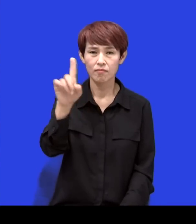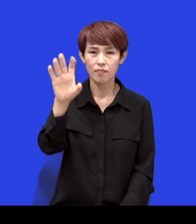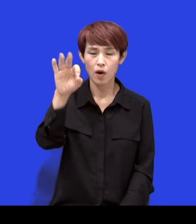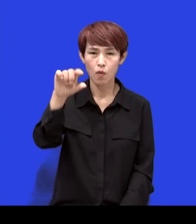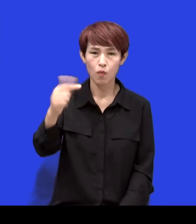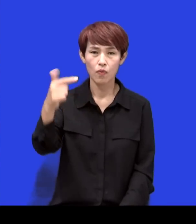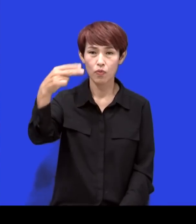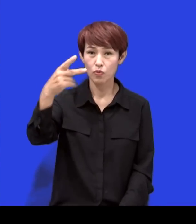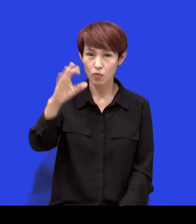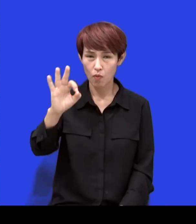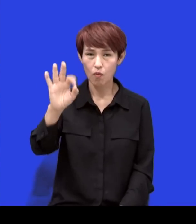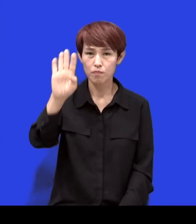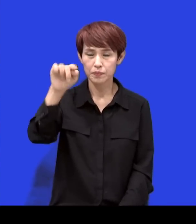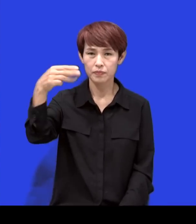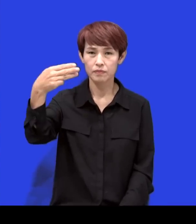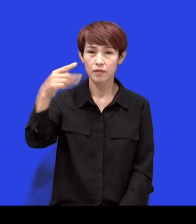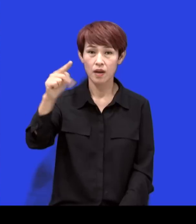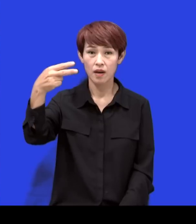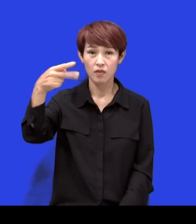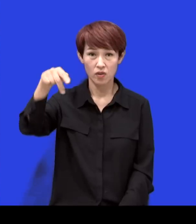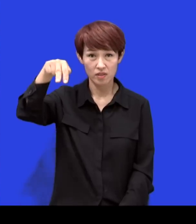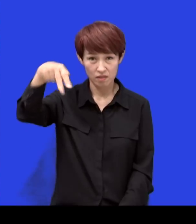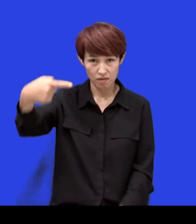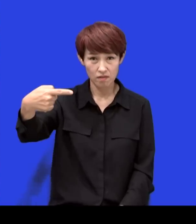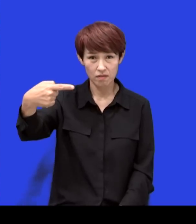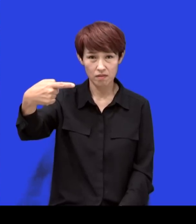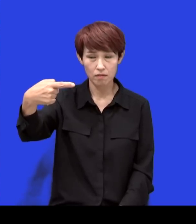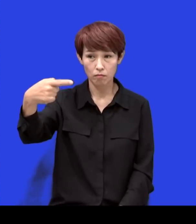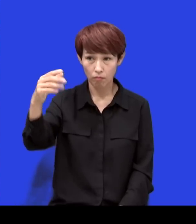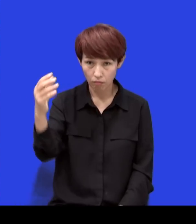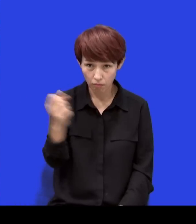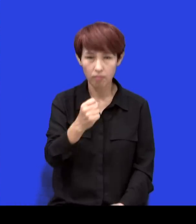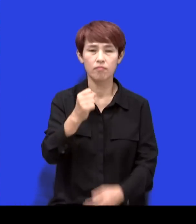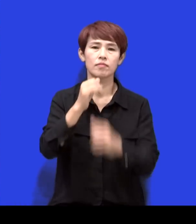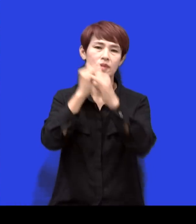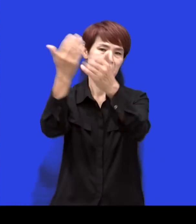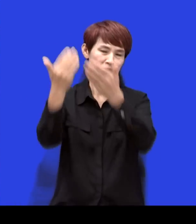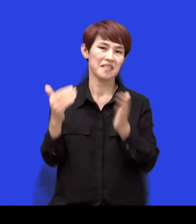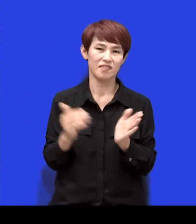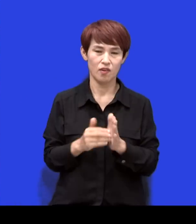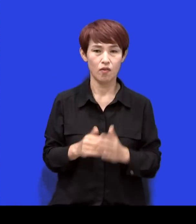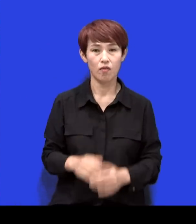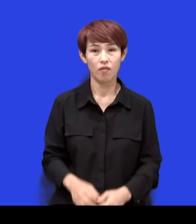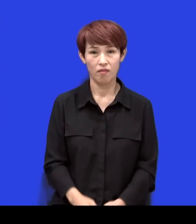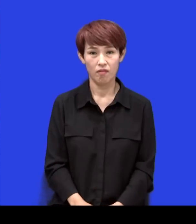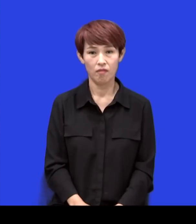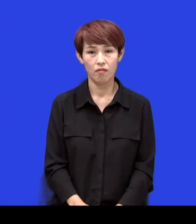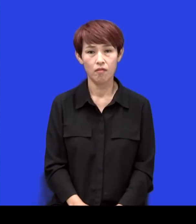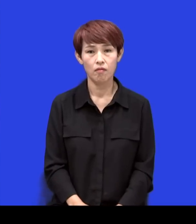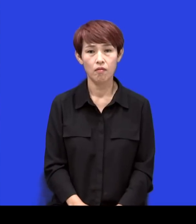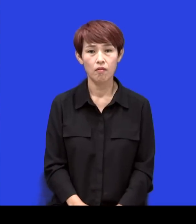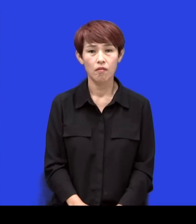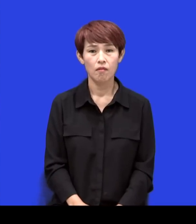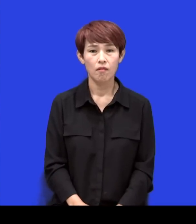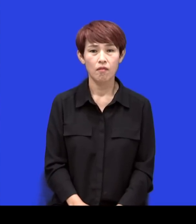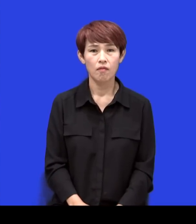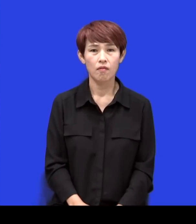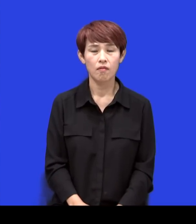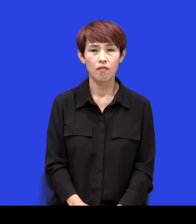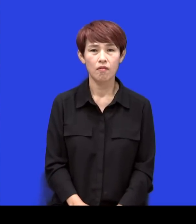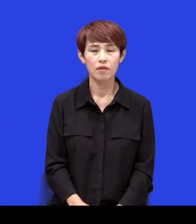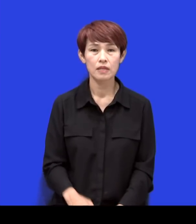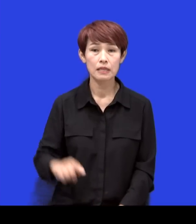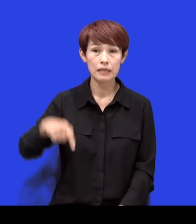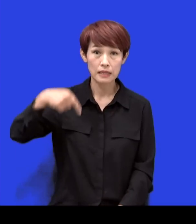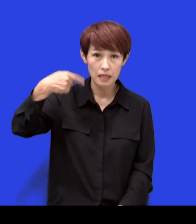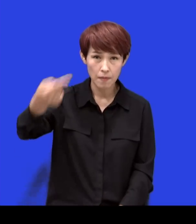음. 받은 거고요. 그거는 지금까지도 꾸준하게 팬이 굉장히 많은데 그 다음에 안 된 거. 그 힘은 좀 많이 주시지 않았나요?